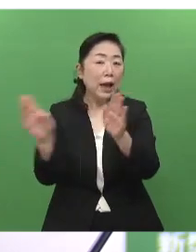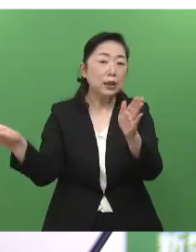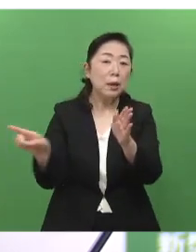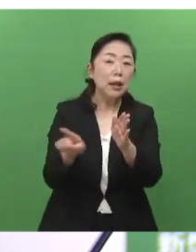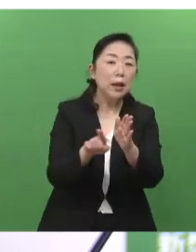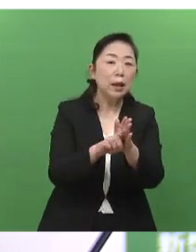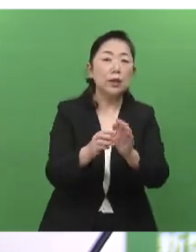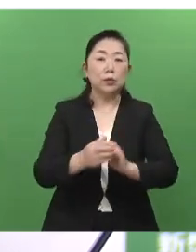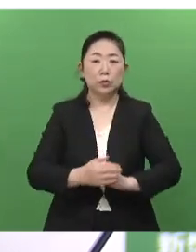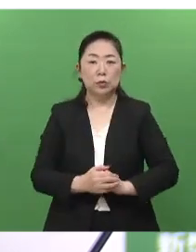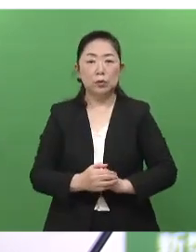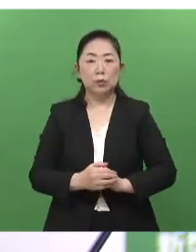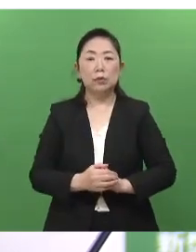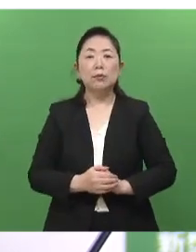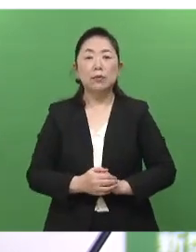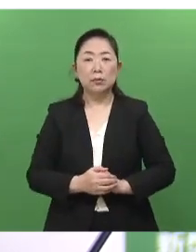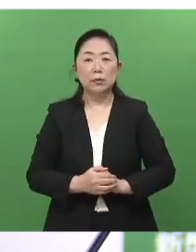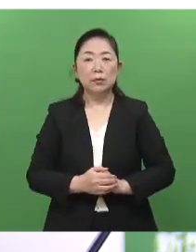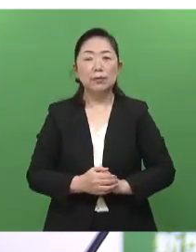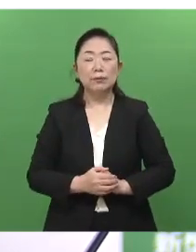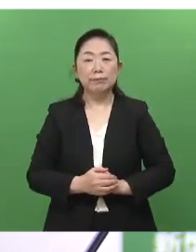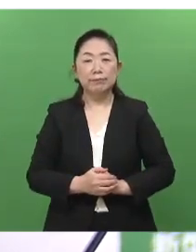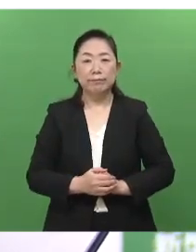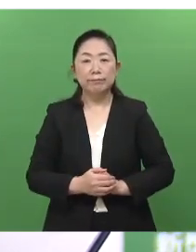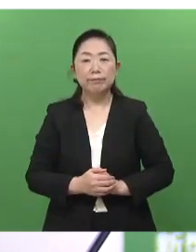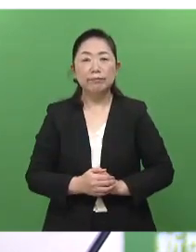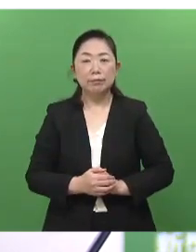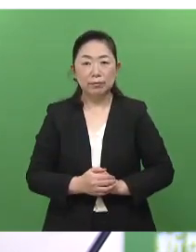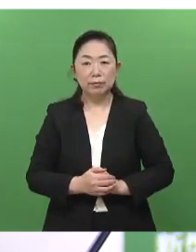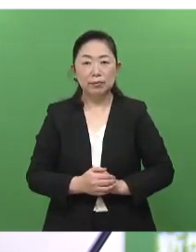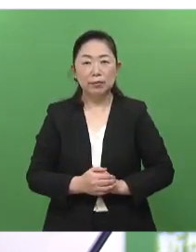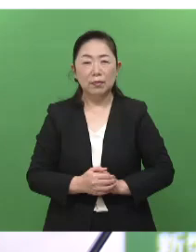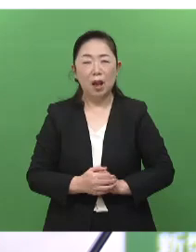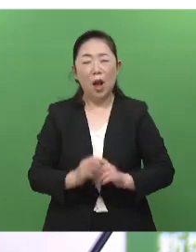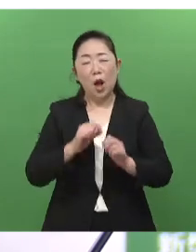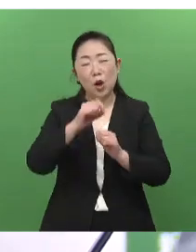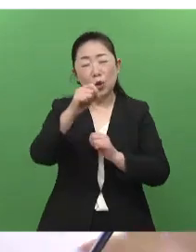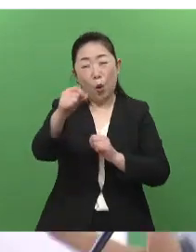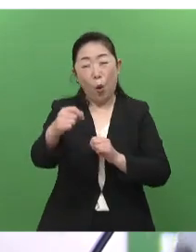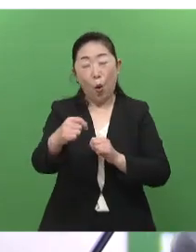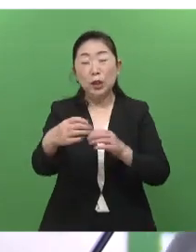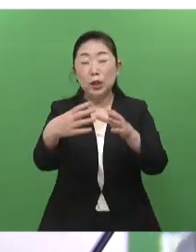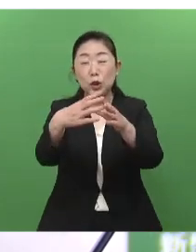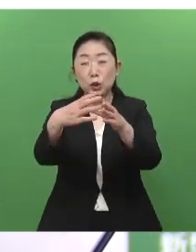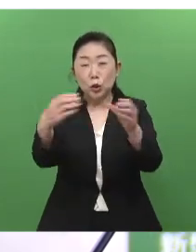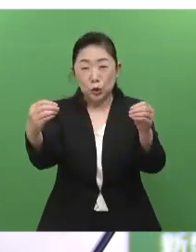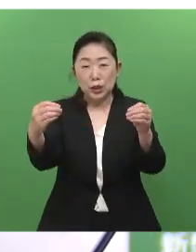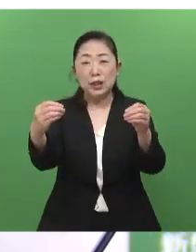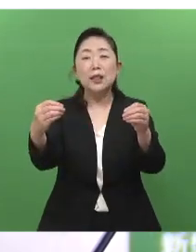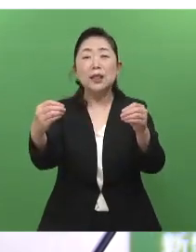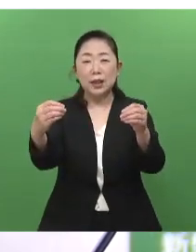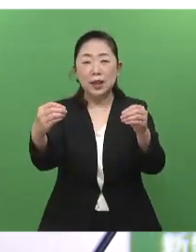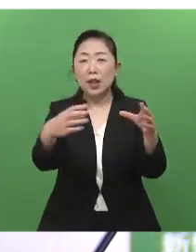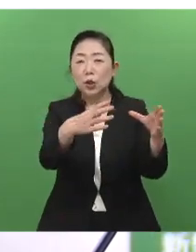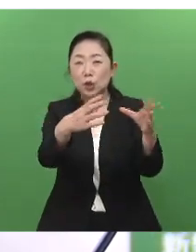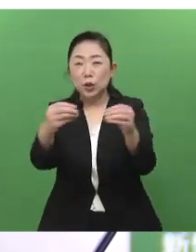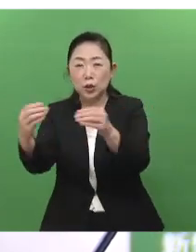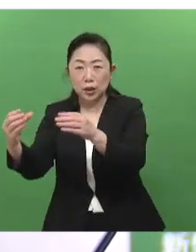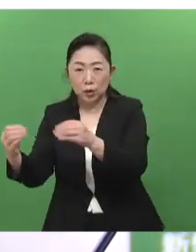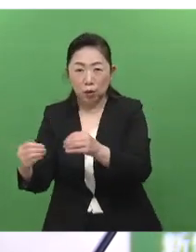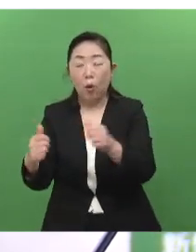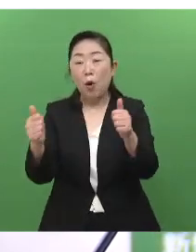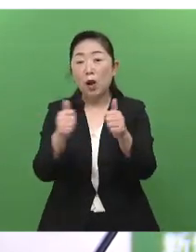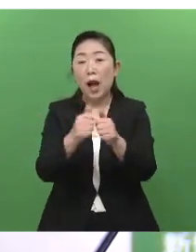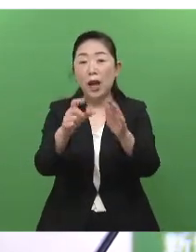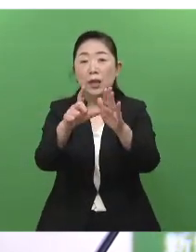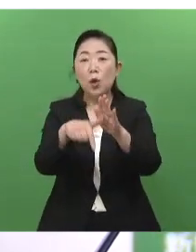り前にやって、そりゃそうですよね、一日で日帰りできないようなところと各地で連携しているわけですから。アメリカなど